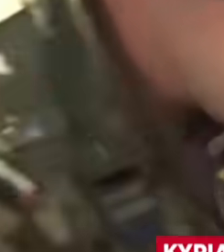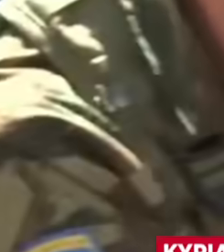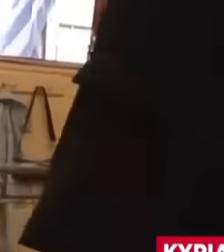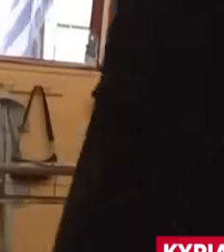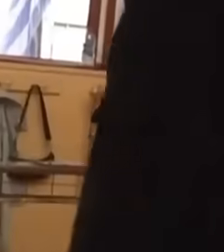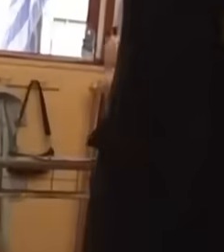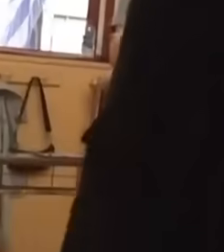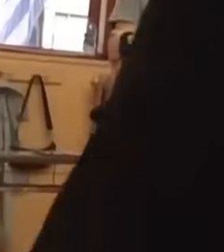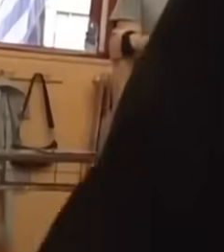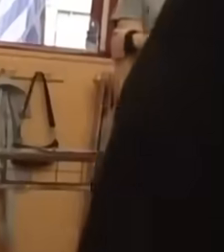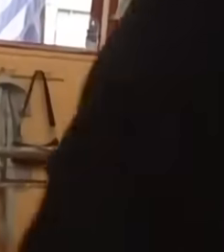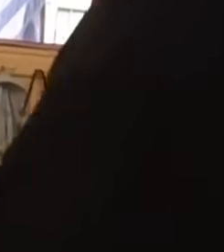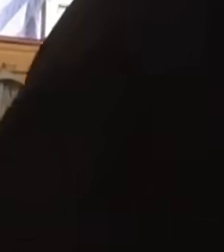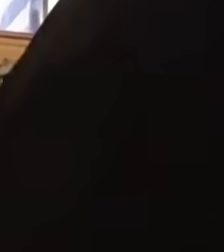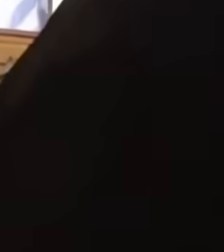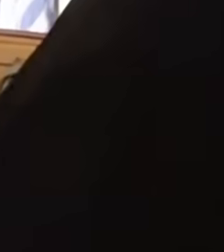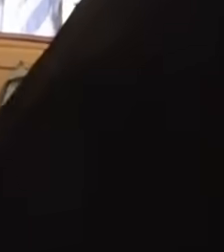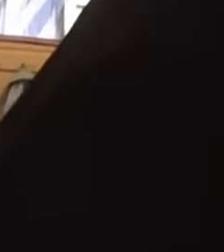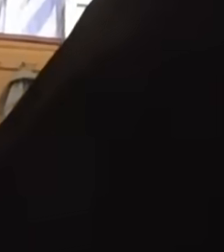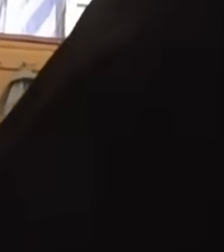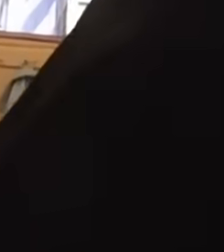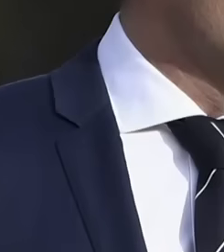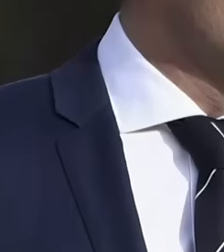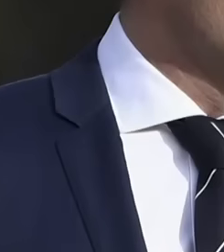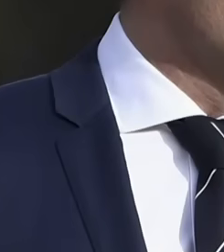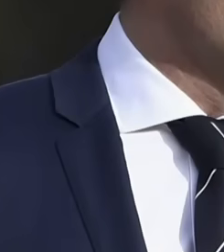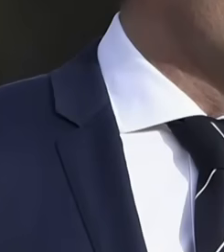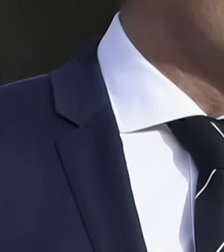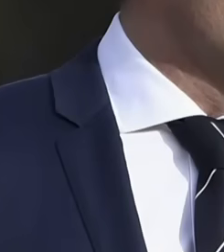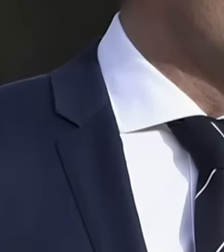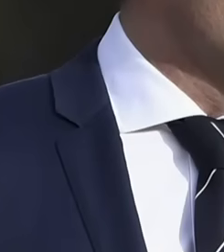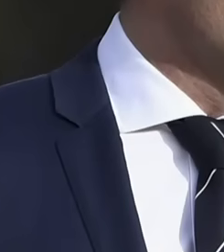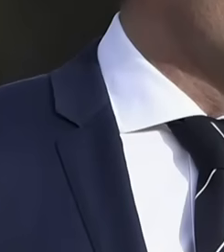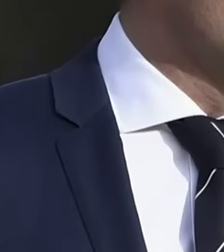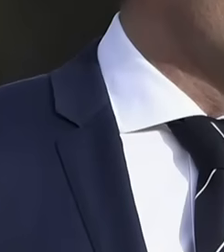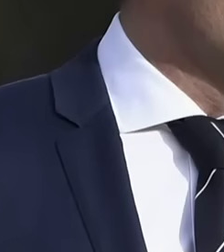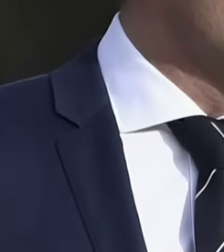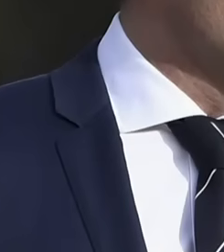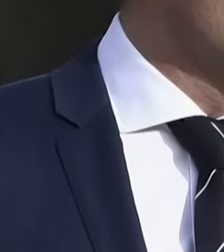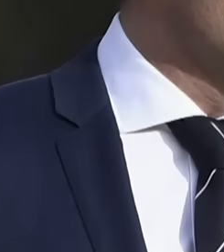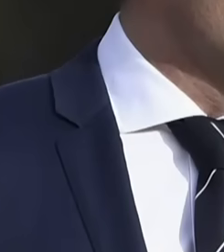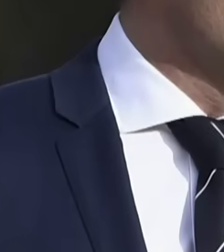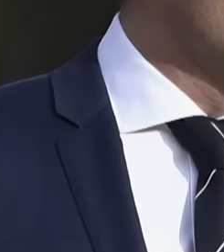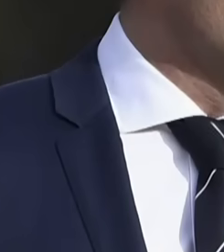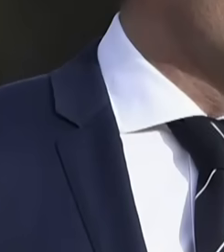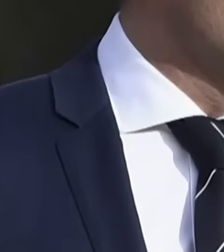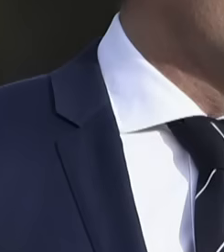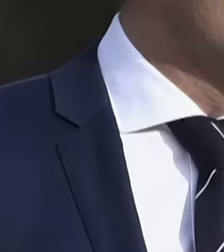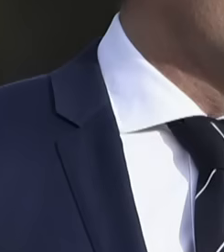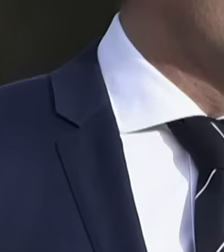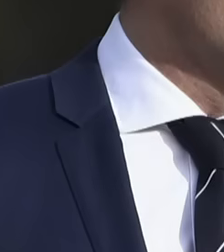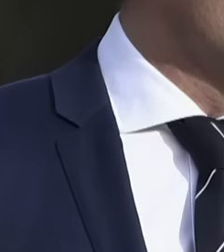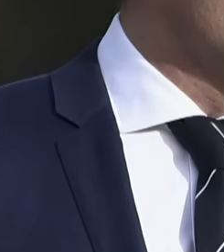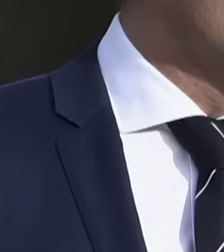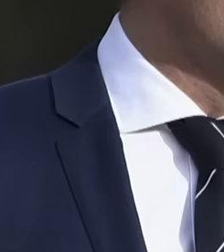με τον Στέφανο Κασελάκη για τα περί εκλογών με Διεθνή Επιτροπή. Κύριε Μητσοτάκη, διοικείτε μια οργάνωση υποδιάλυση. Σας επαναφέρω την